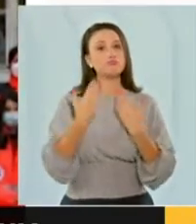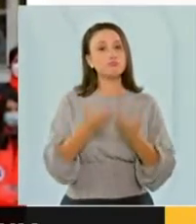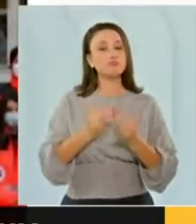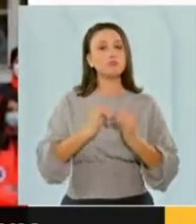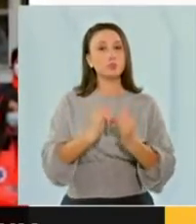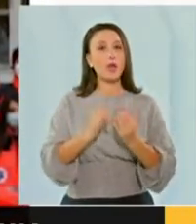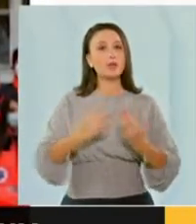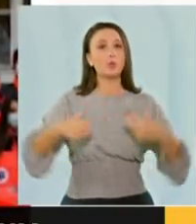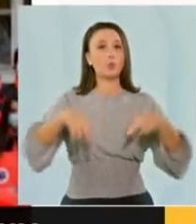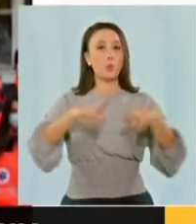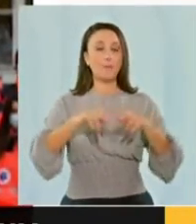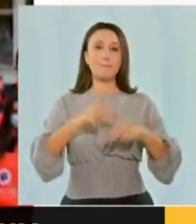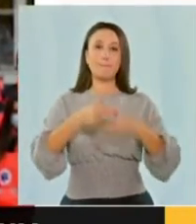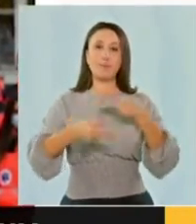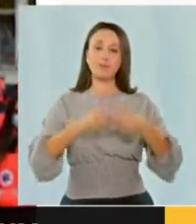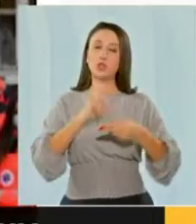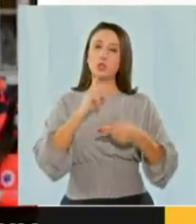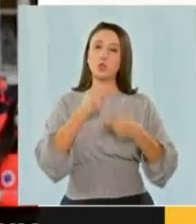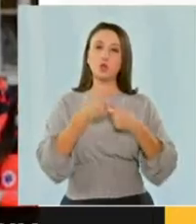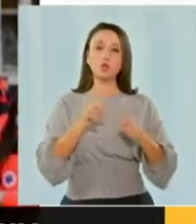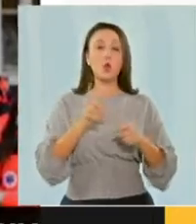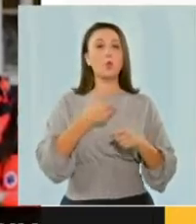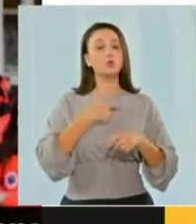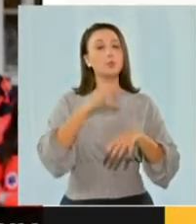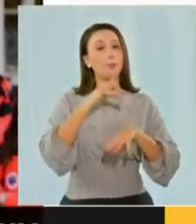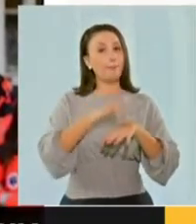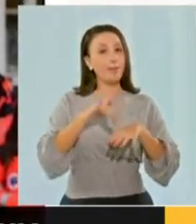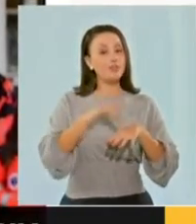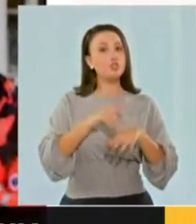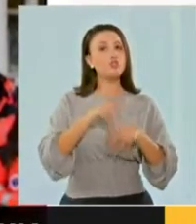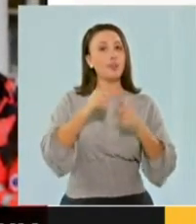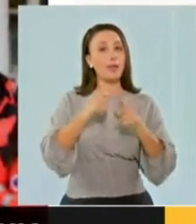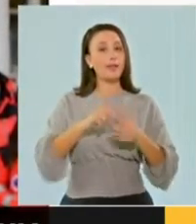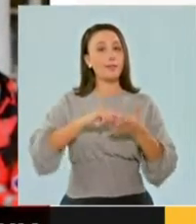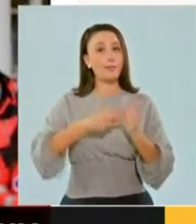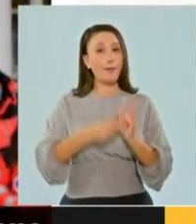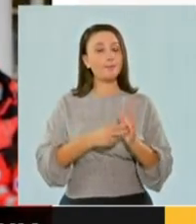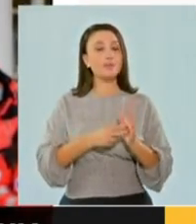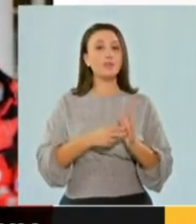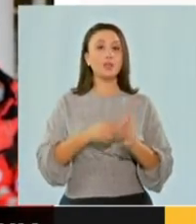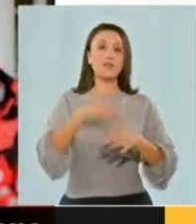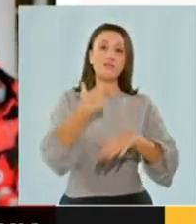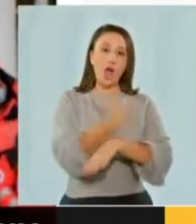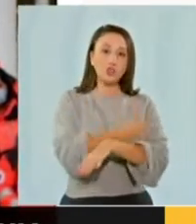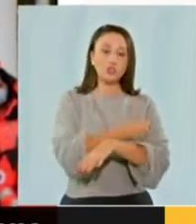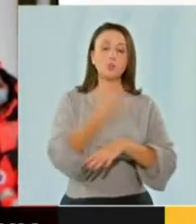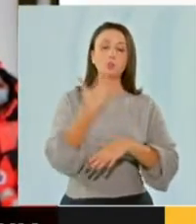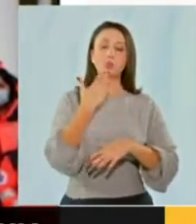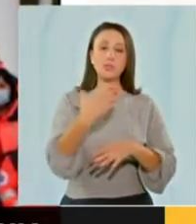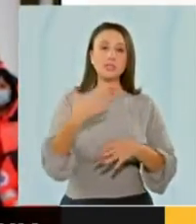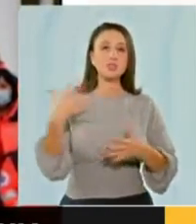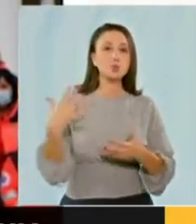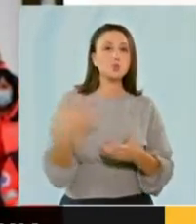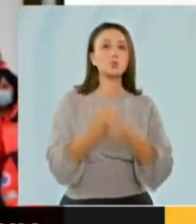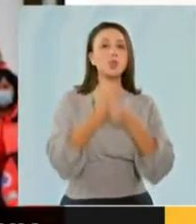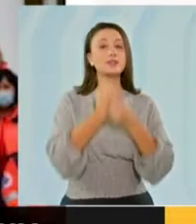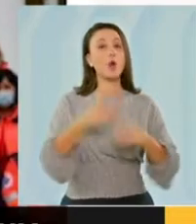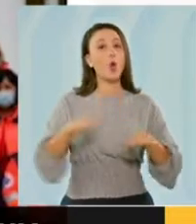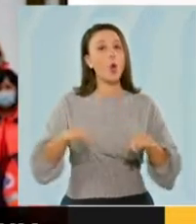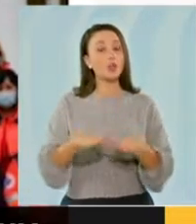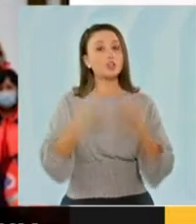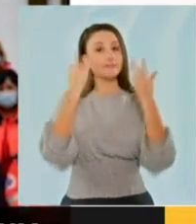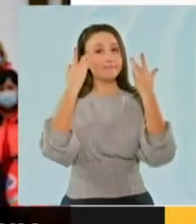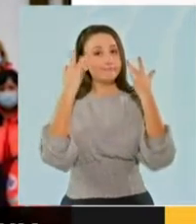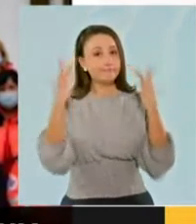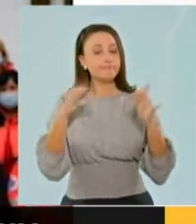pandemiei cu tot ce au putut, medici, echipamente de protecție, vaccin. Le dorim succes colegilor să-și îndeplinească cu dedicație și profesionalism misiunea și